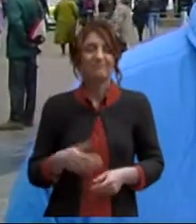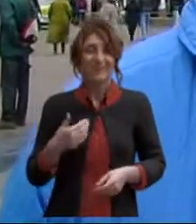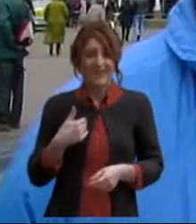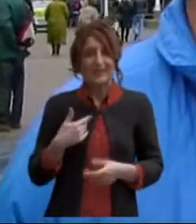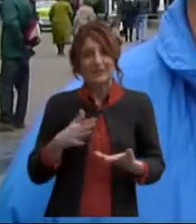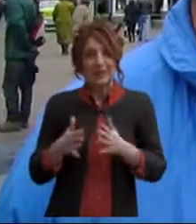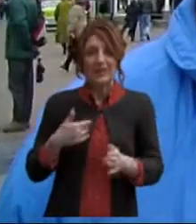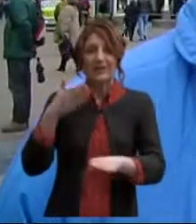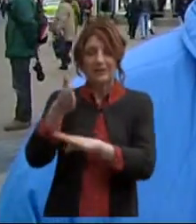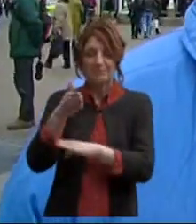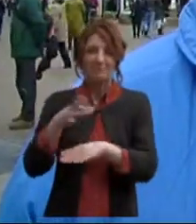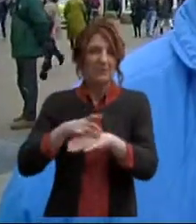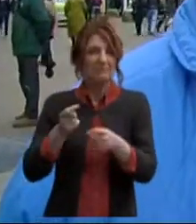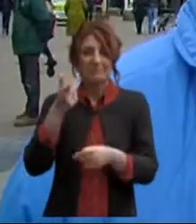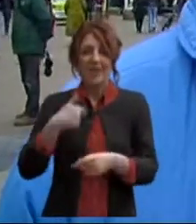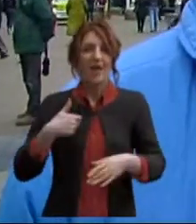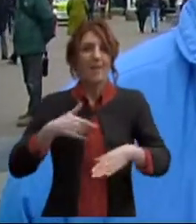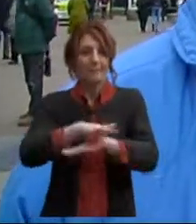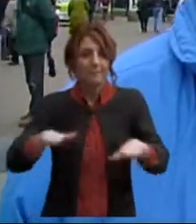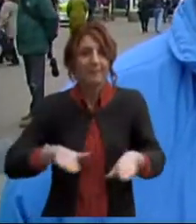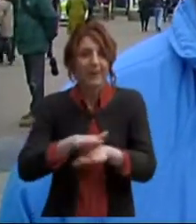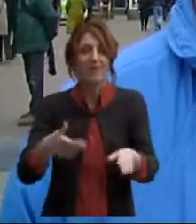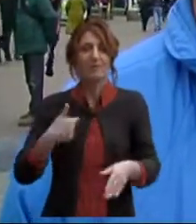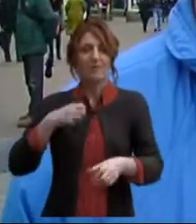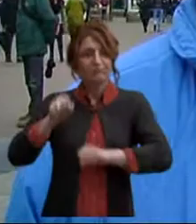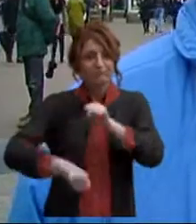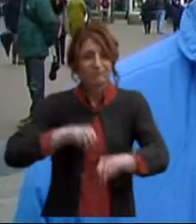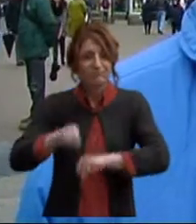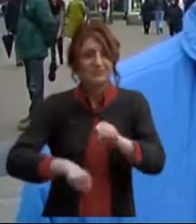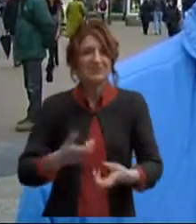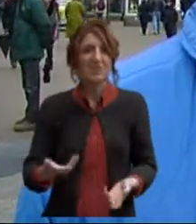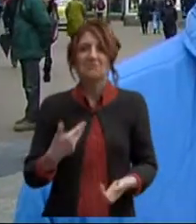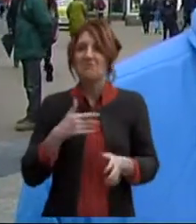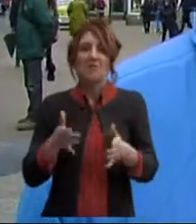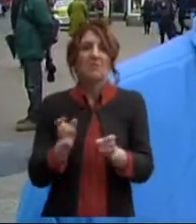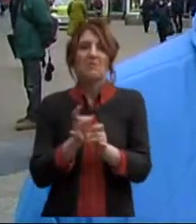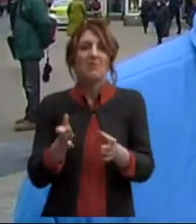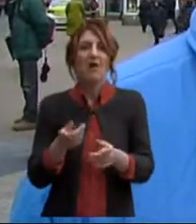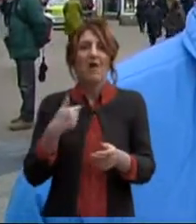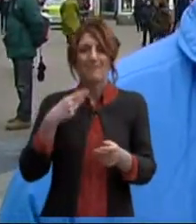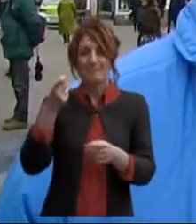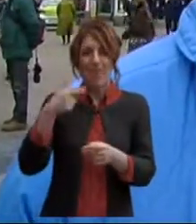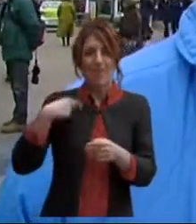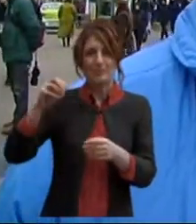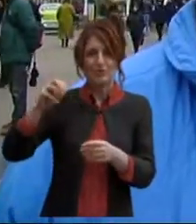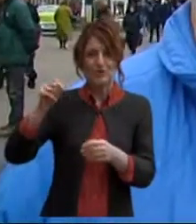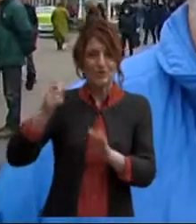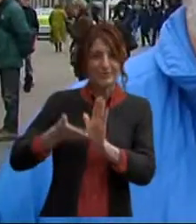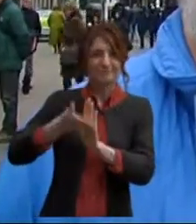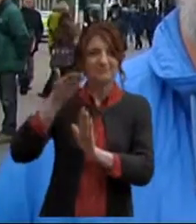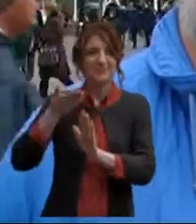doktora, idem na plivanje, vozim bicikl, jednostavno nemam neki osim šećera, ali to je